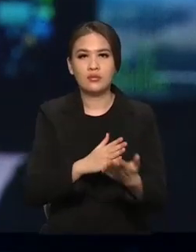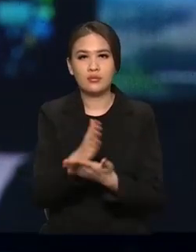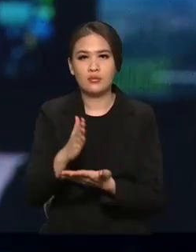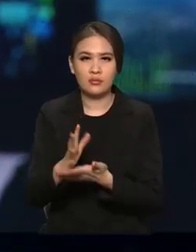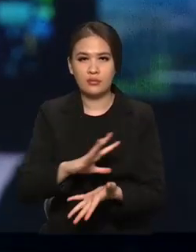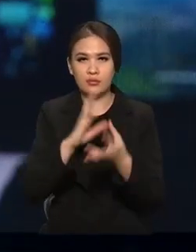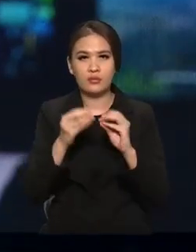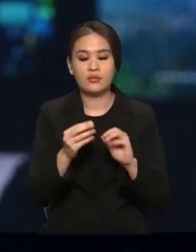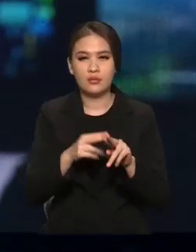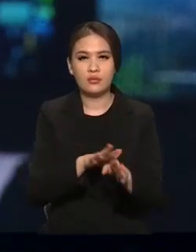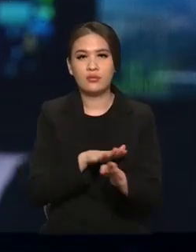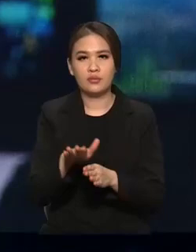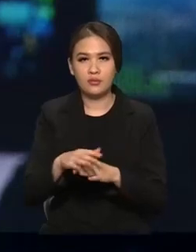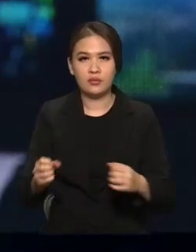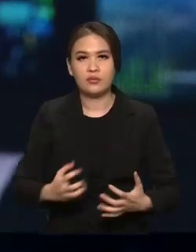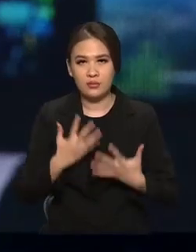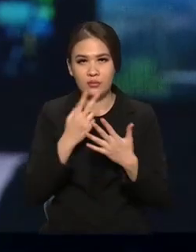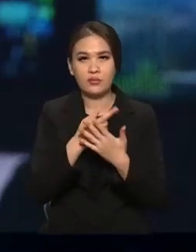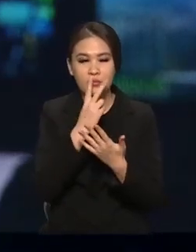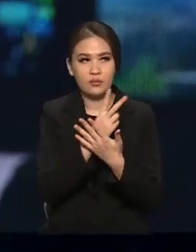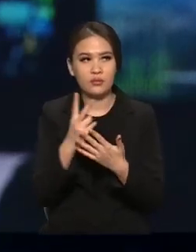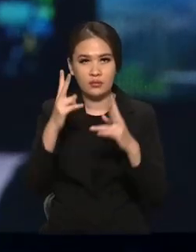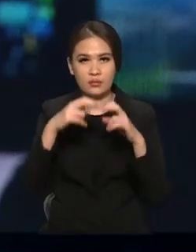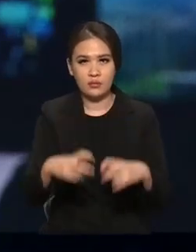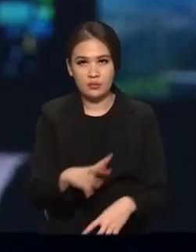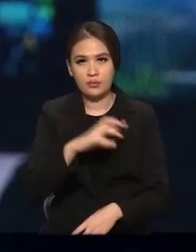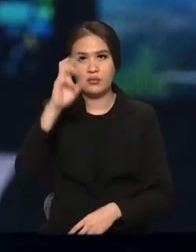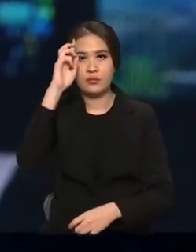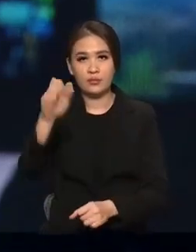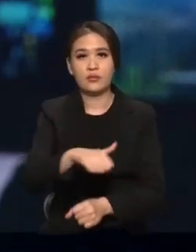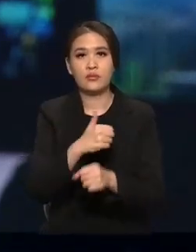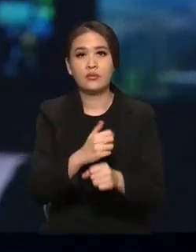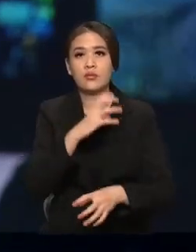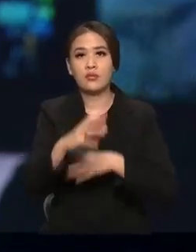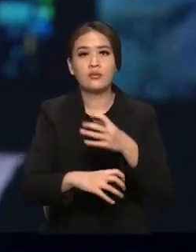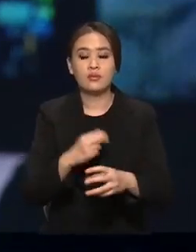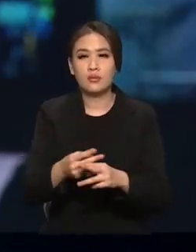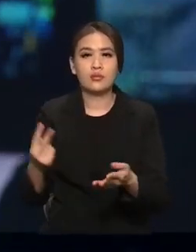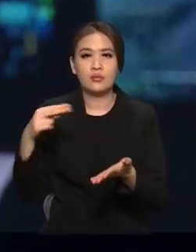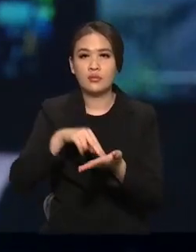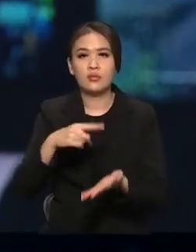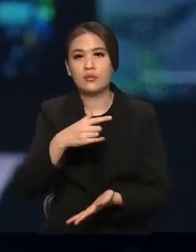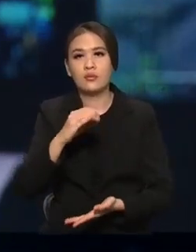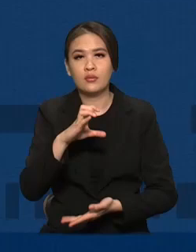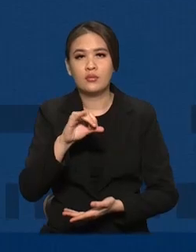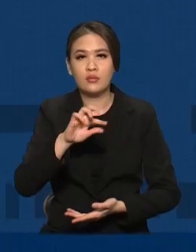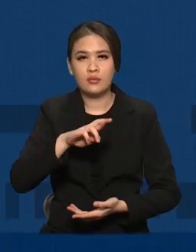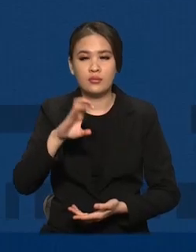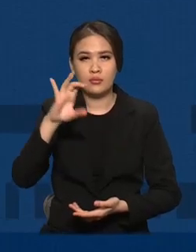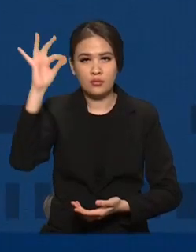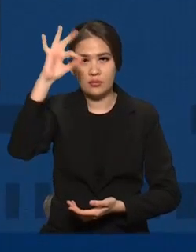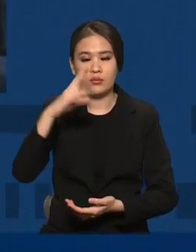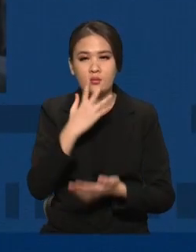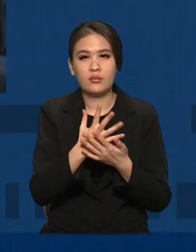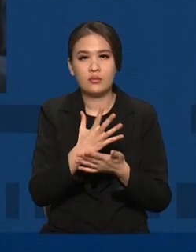негізгі әдіс-тәсілдерді жандандыру мәселелері қарастырылды. Мемлекет басшысы әлемде қалыптасқан күрделі геосаяси ахуал жағдайында